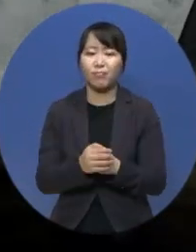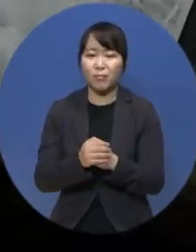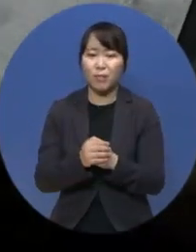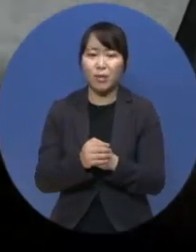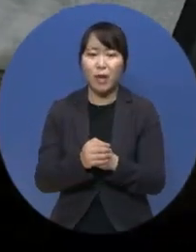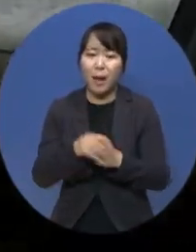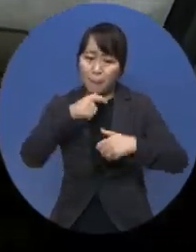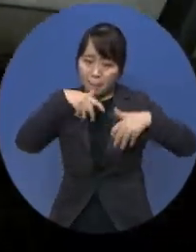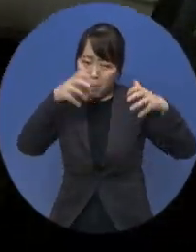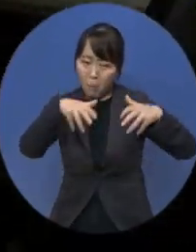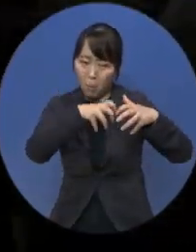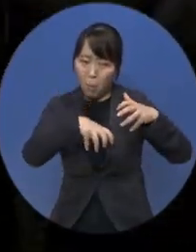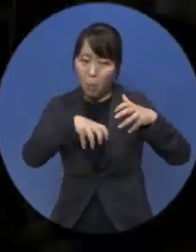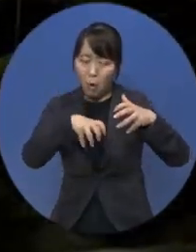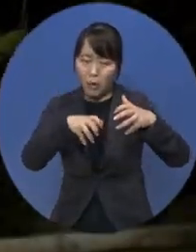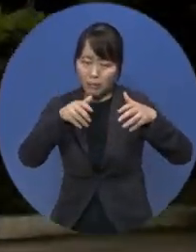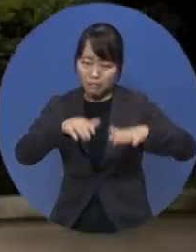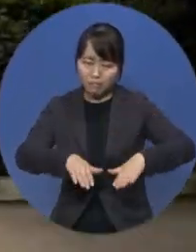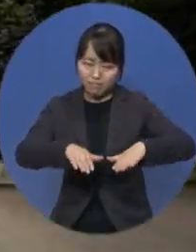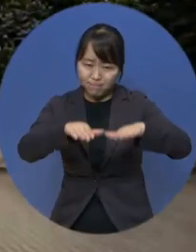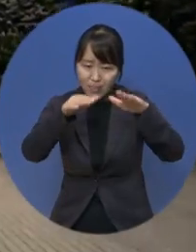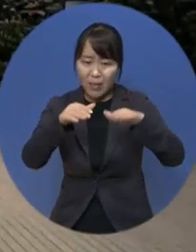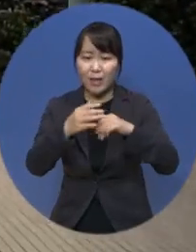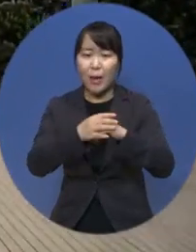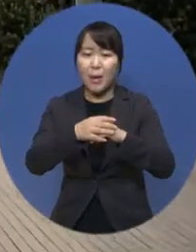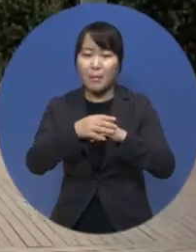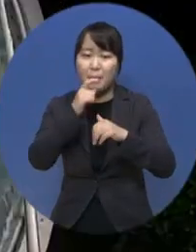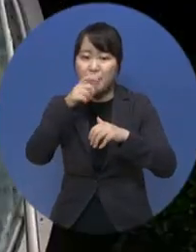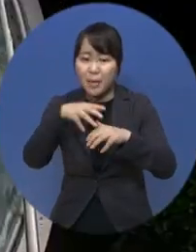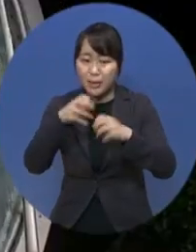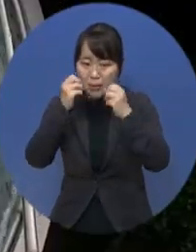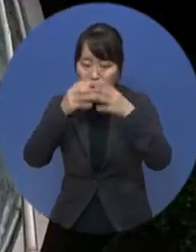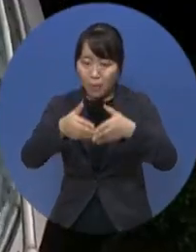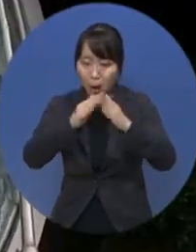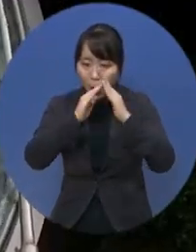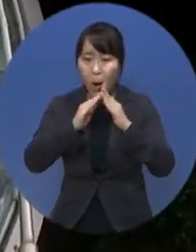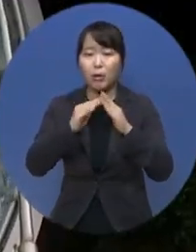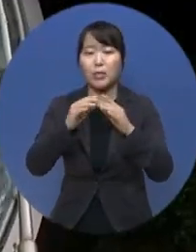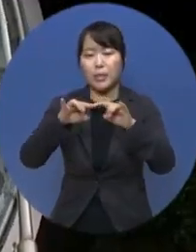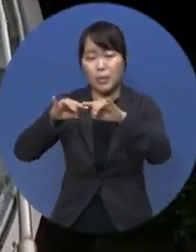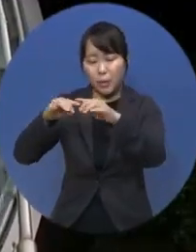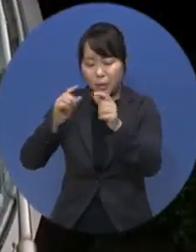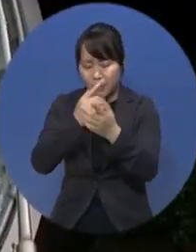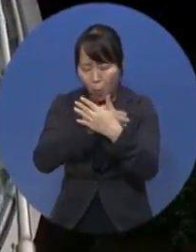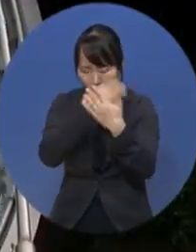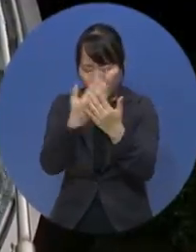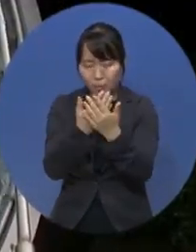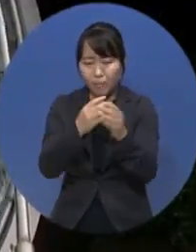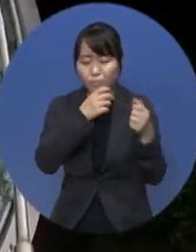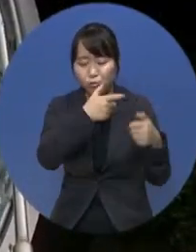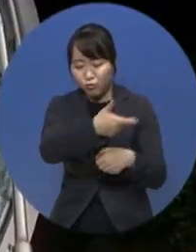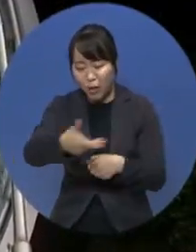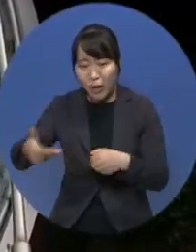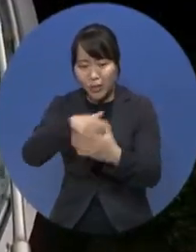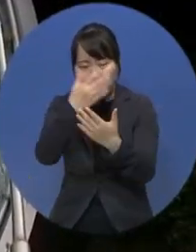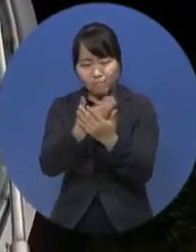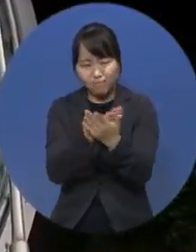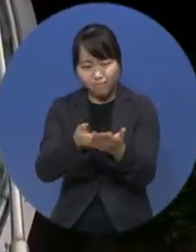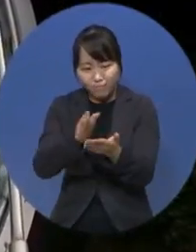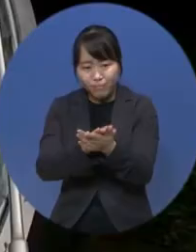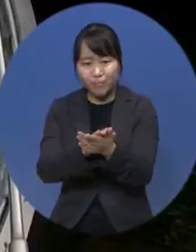피해가 없도록 가수 암과 빙글 재료 줘 신설 하천 천기 등 대규모 방재 이브라